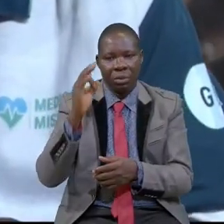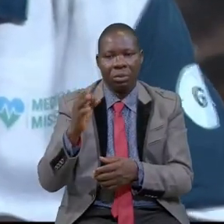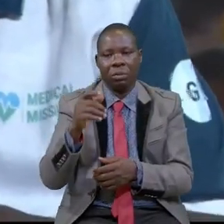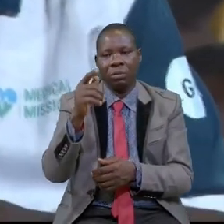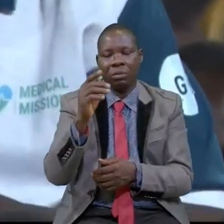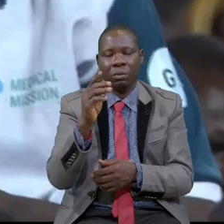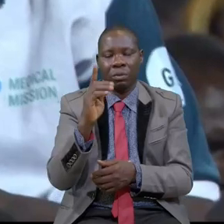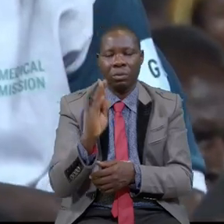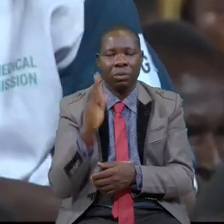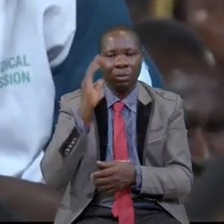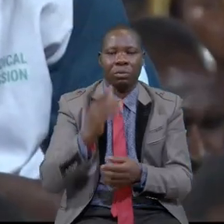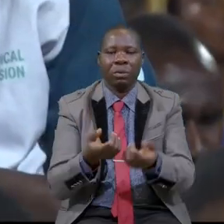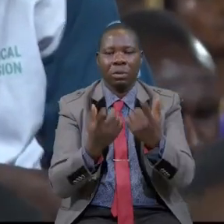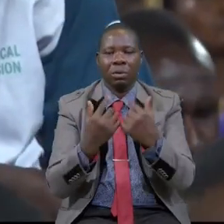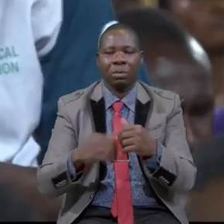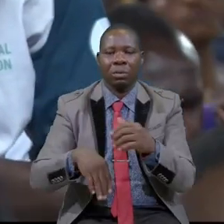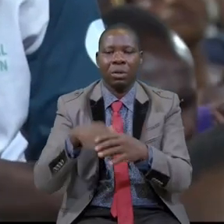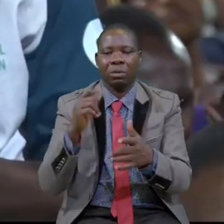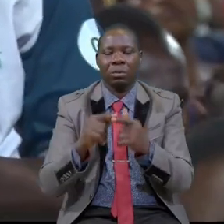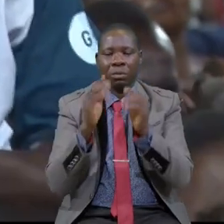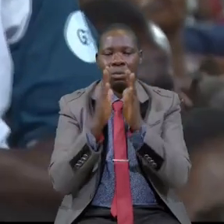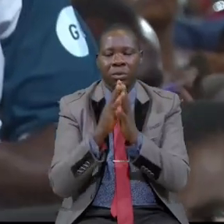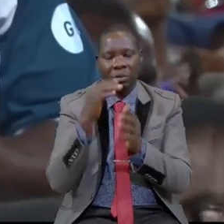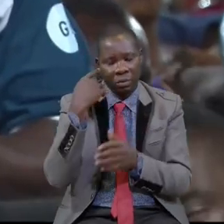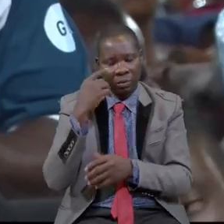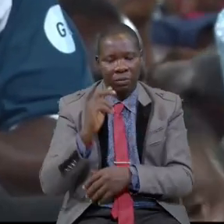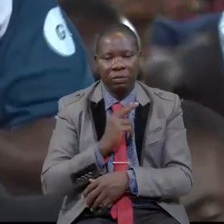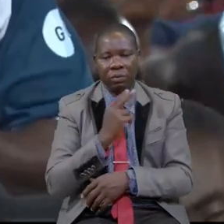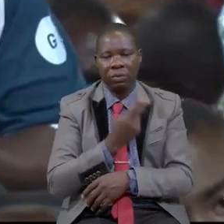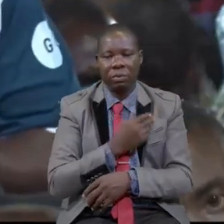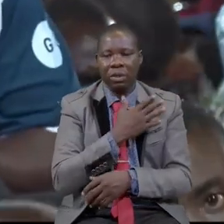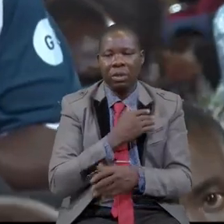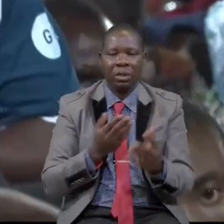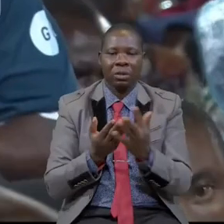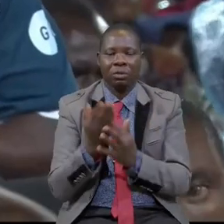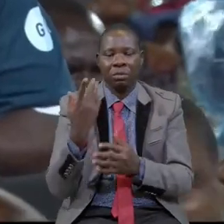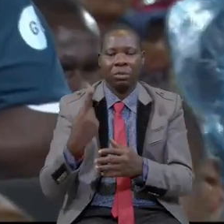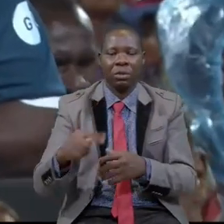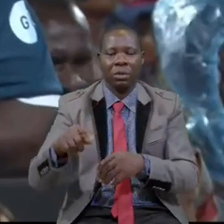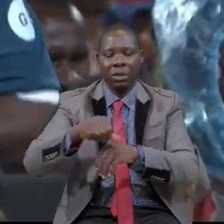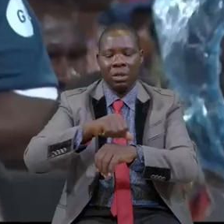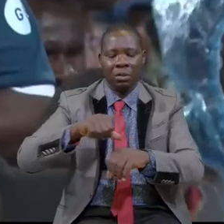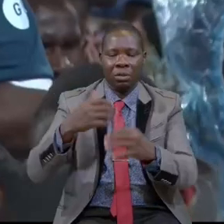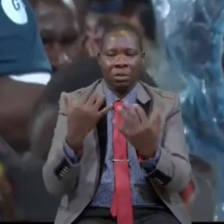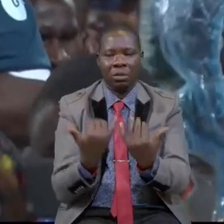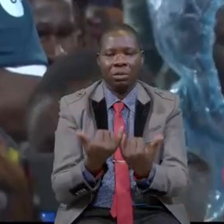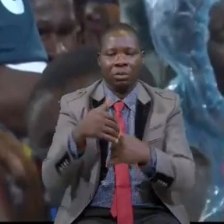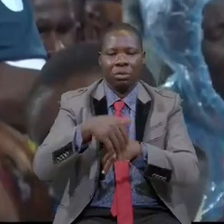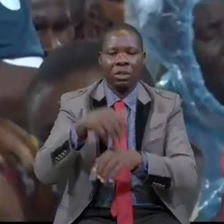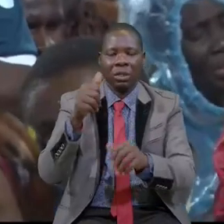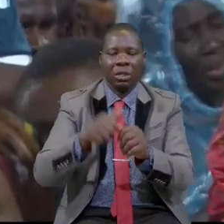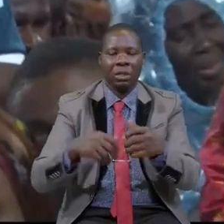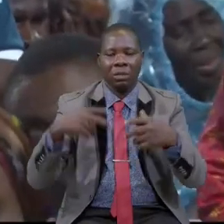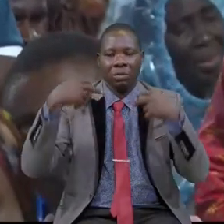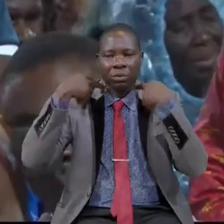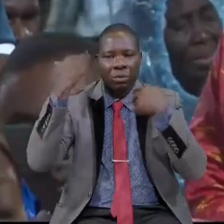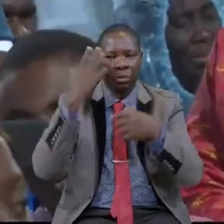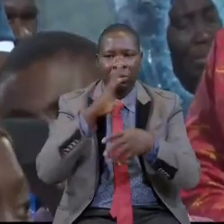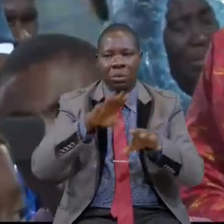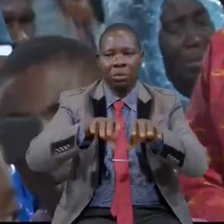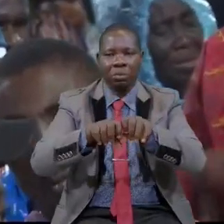Pour que l'homme de Dieu revienne prier pour nous. Et par l'onction ce soir, toujours sera brisé.